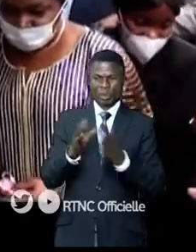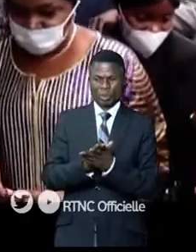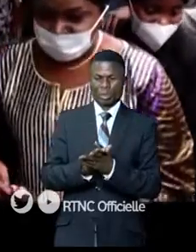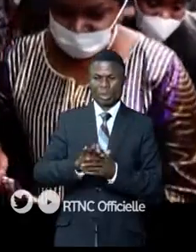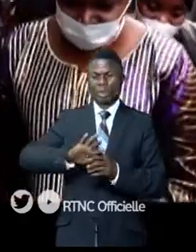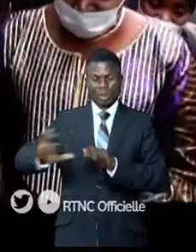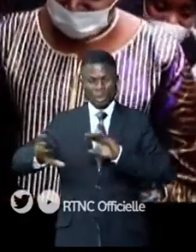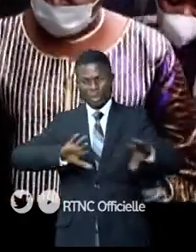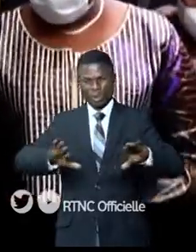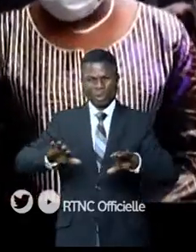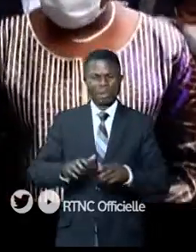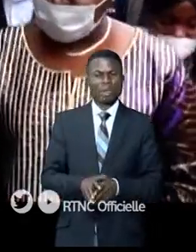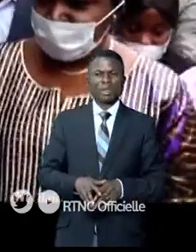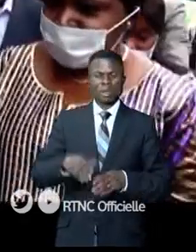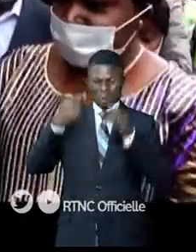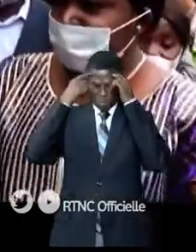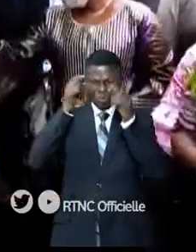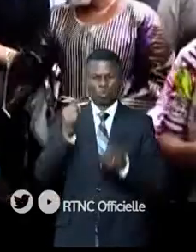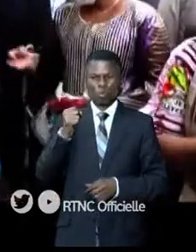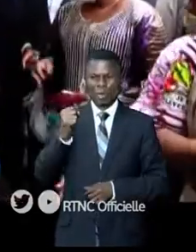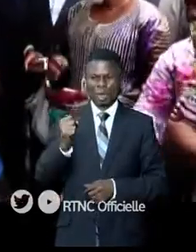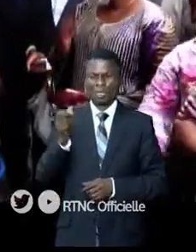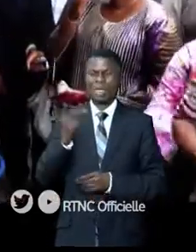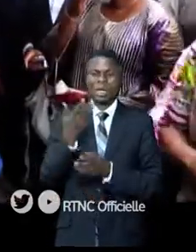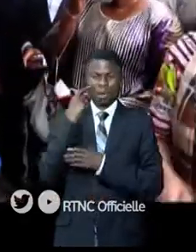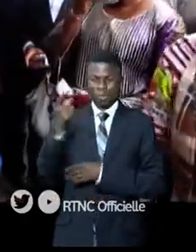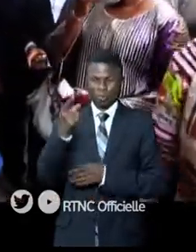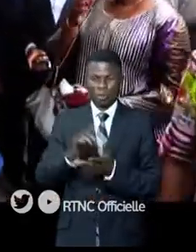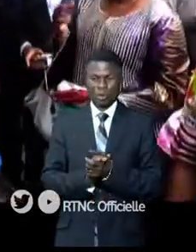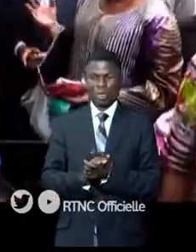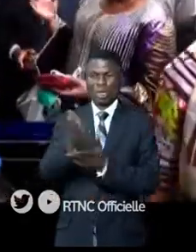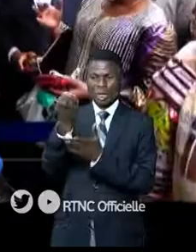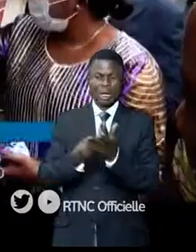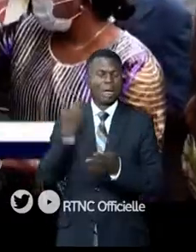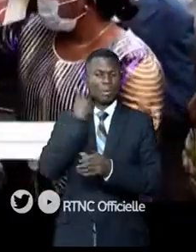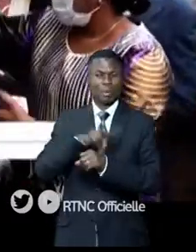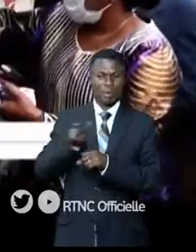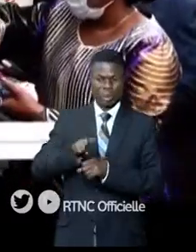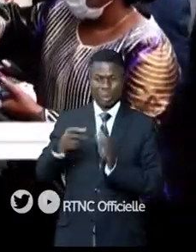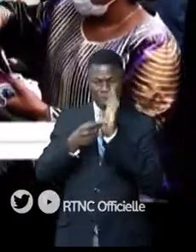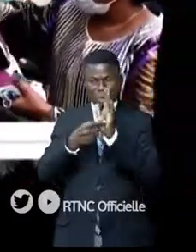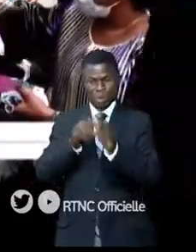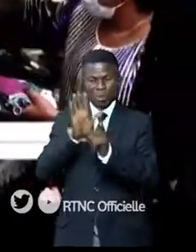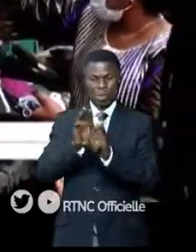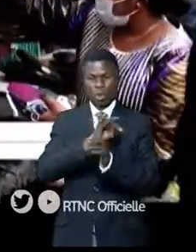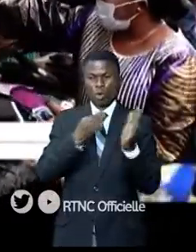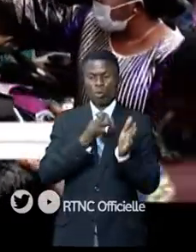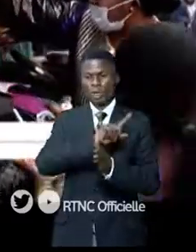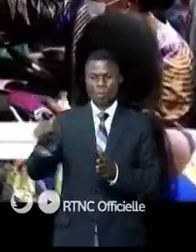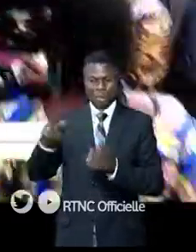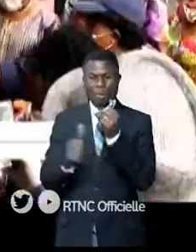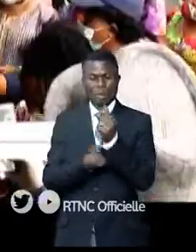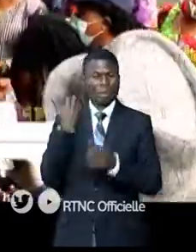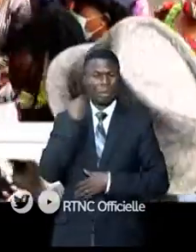relâchements observés dans l'usage des mesures préventives, attestées par les bulletins épidémiologiques qui présentent plus de 8000 cas